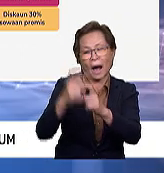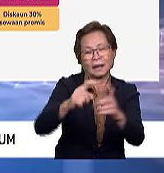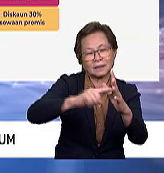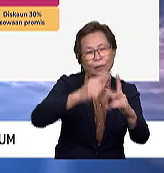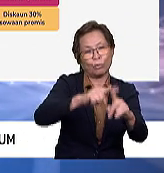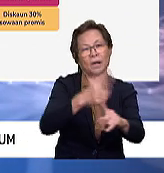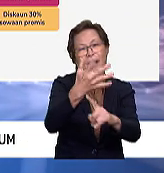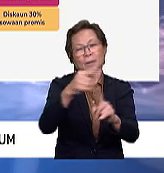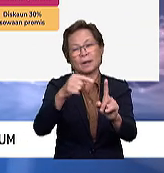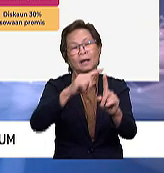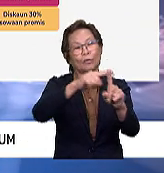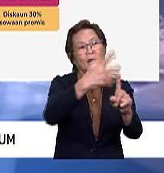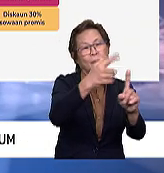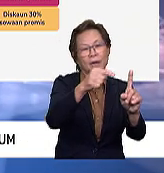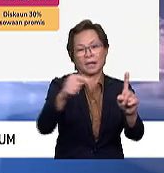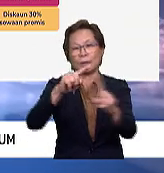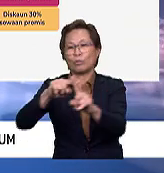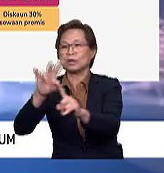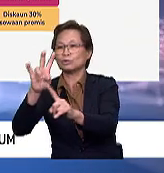Mei sehingga julai